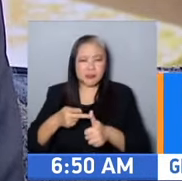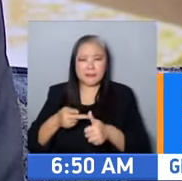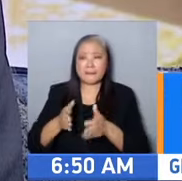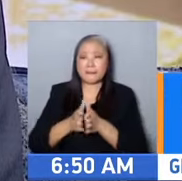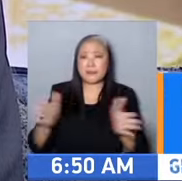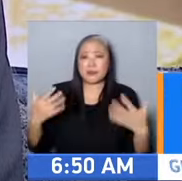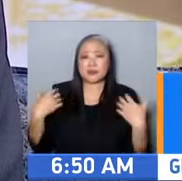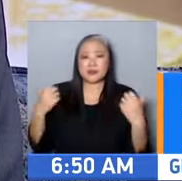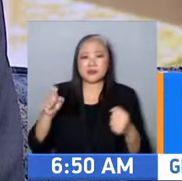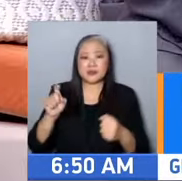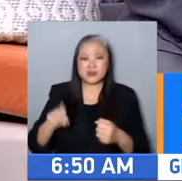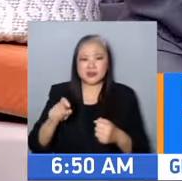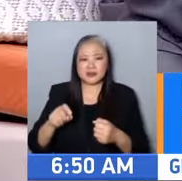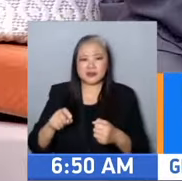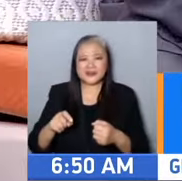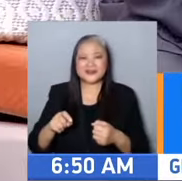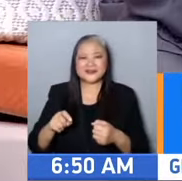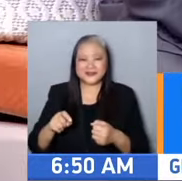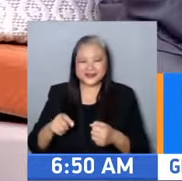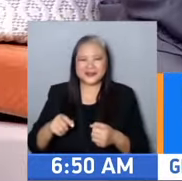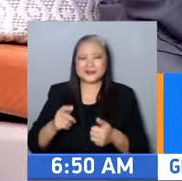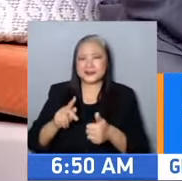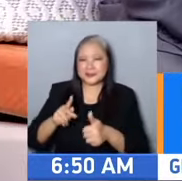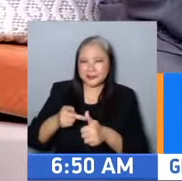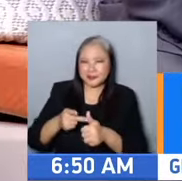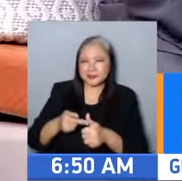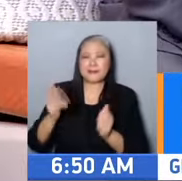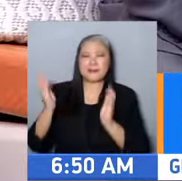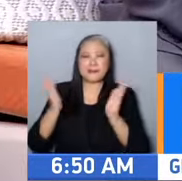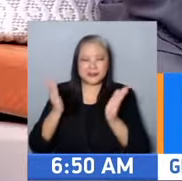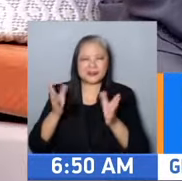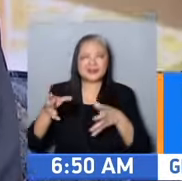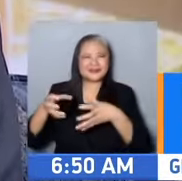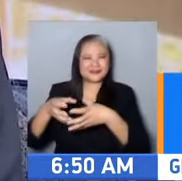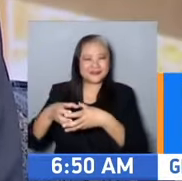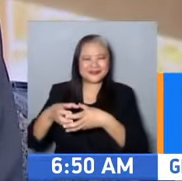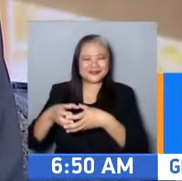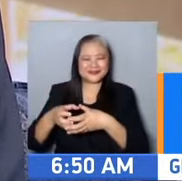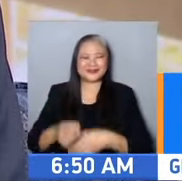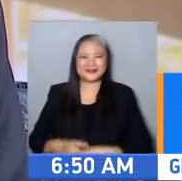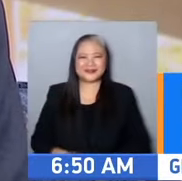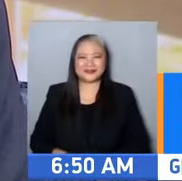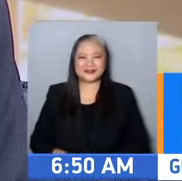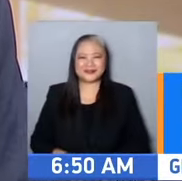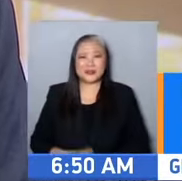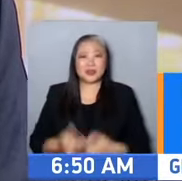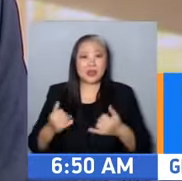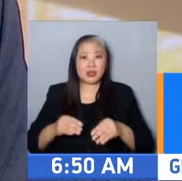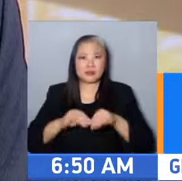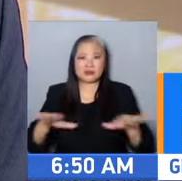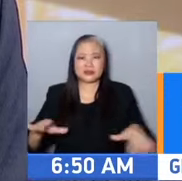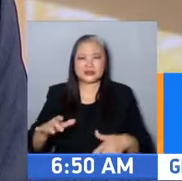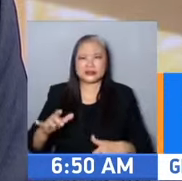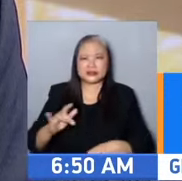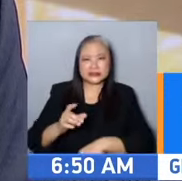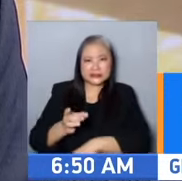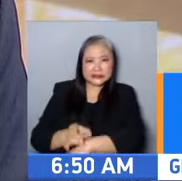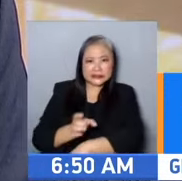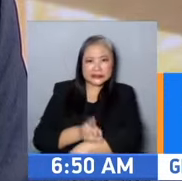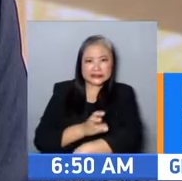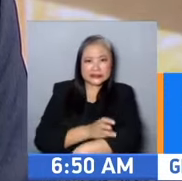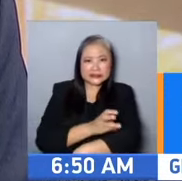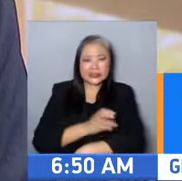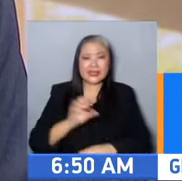ko po, ang Public Health Services Cluster. Katulad niyan, merong outbreak ng tigdas sa BARM. Yan